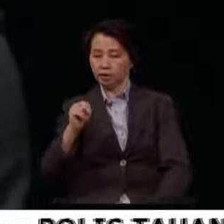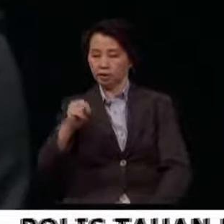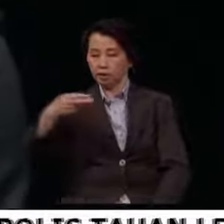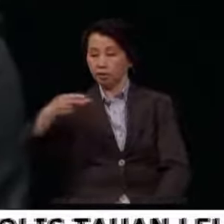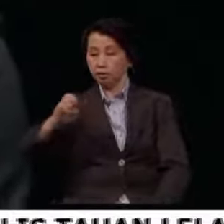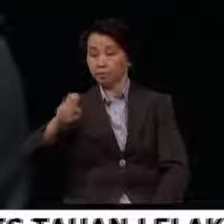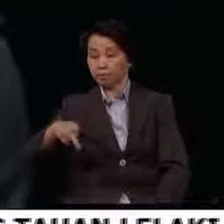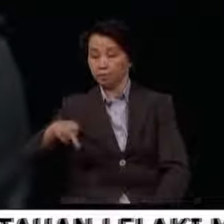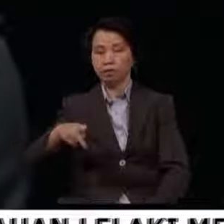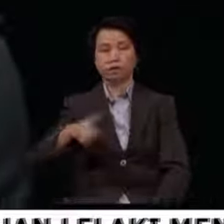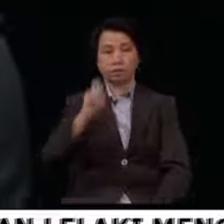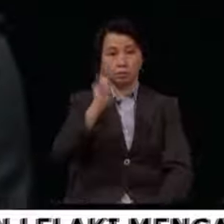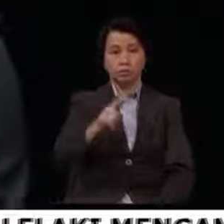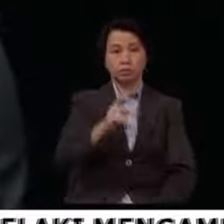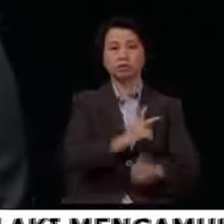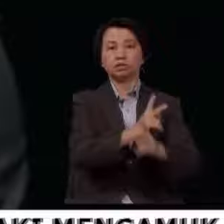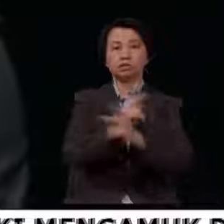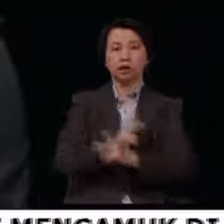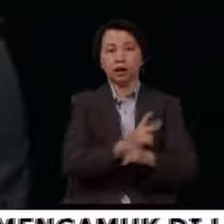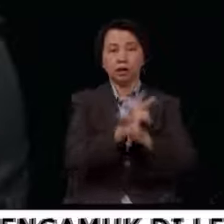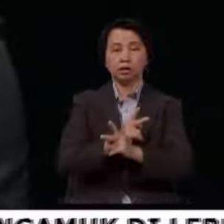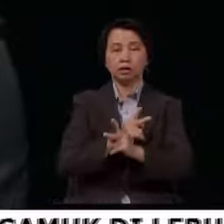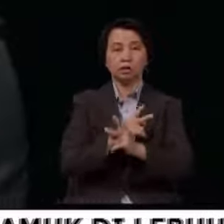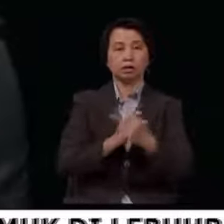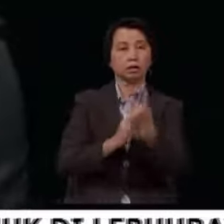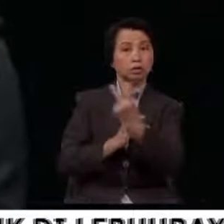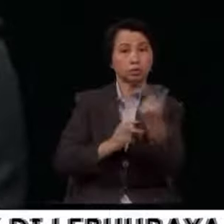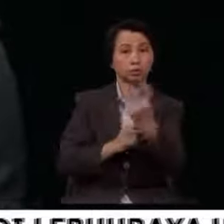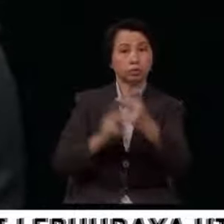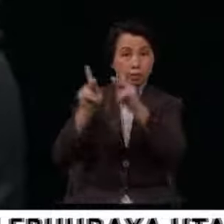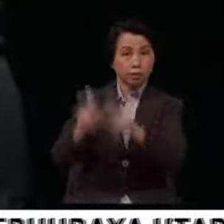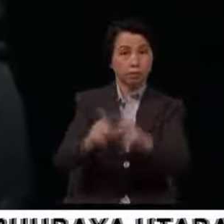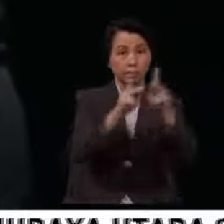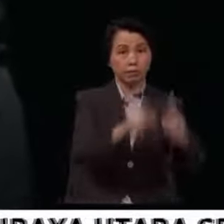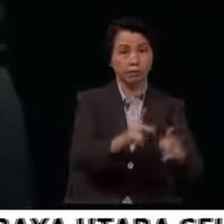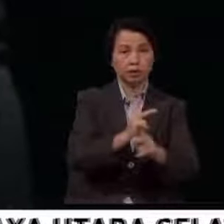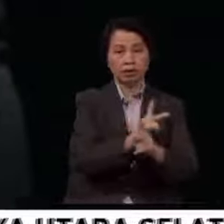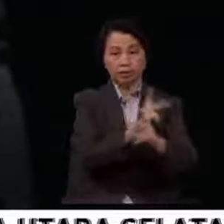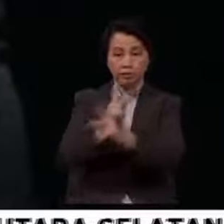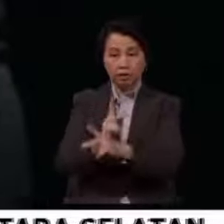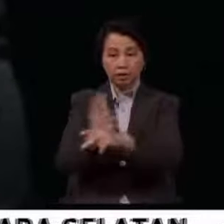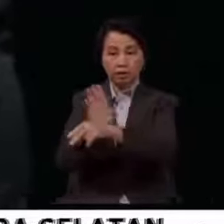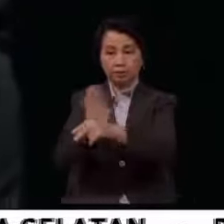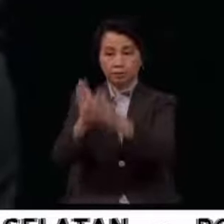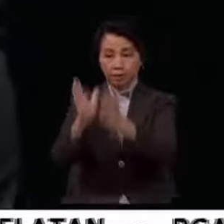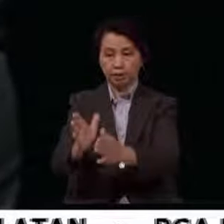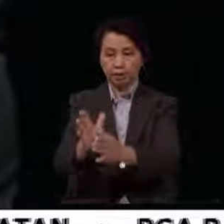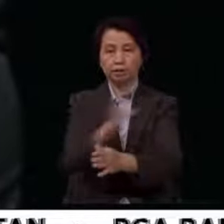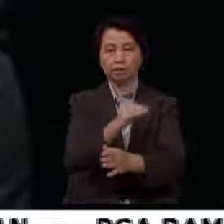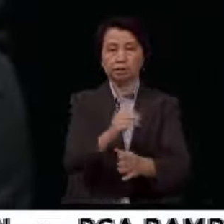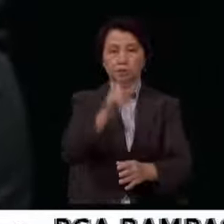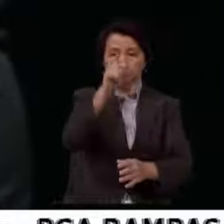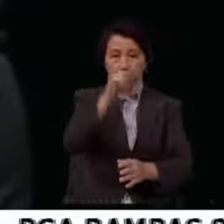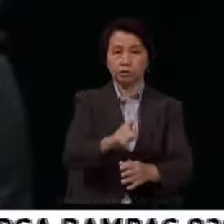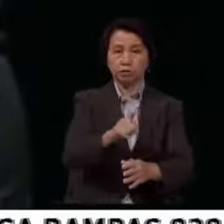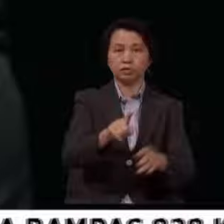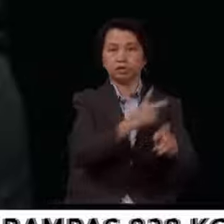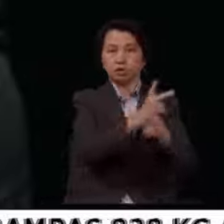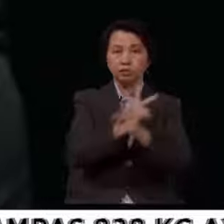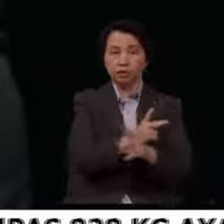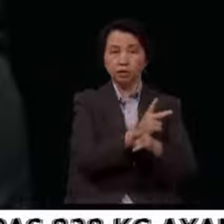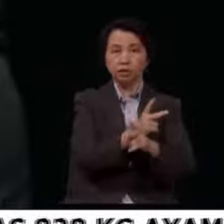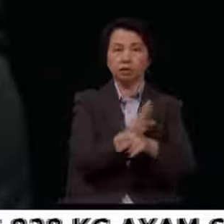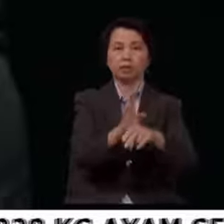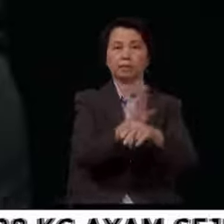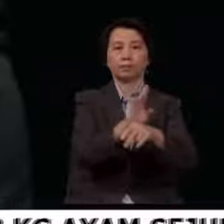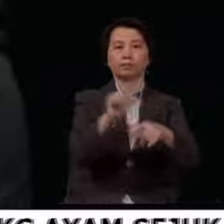dan pengguna penyebab Ia memang kita jaga pengguna tapi penjaga kalau kita tak jaga merekrut menit aja juga kalau mereka